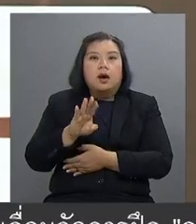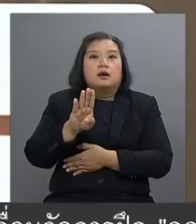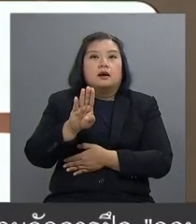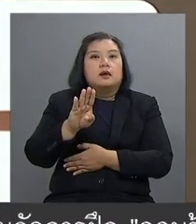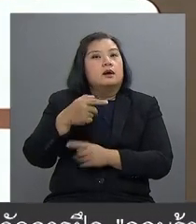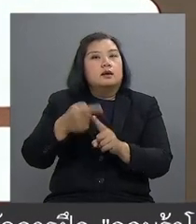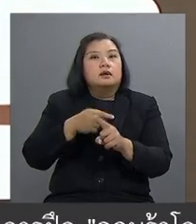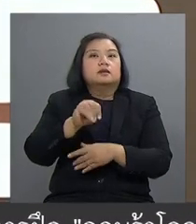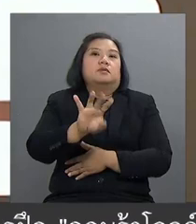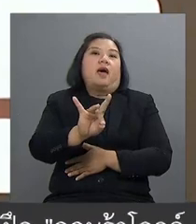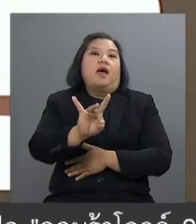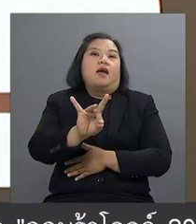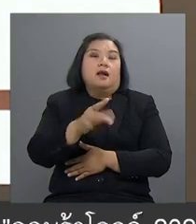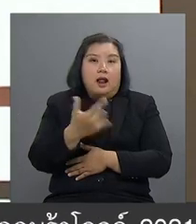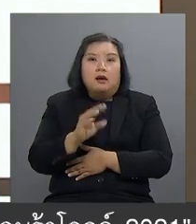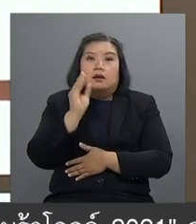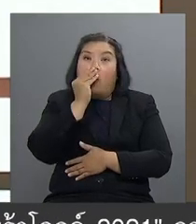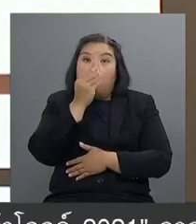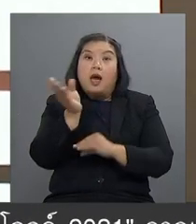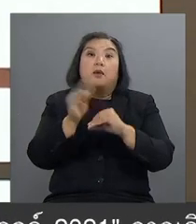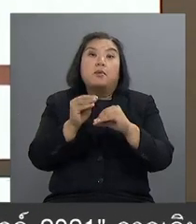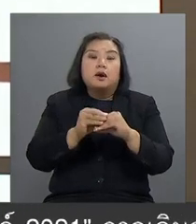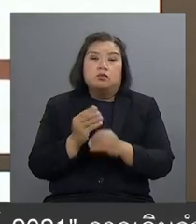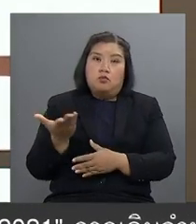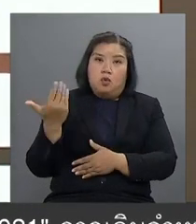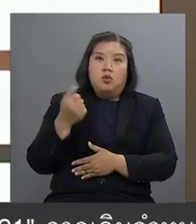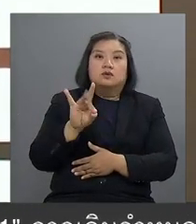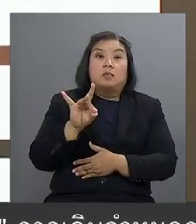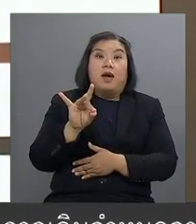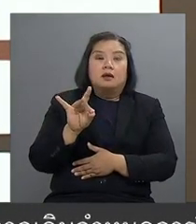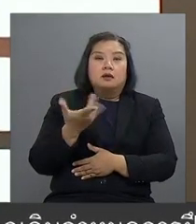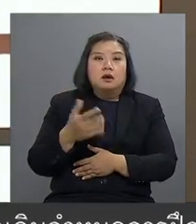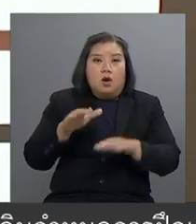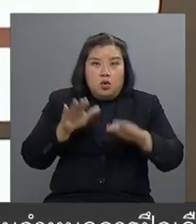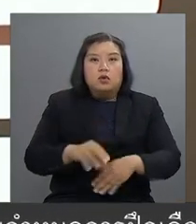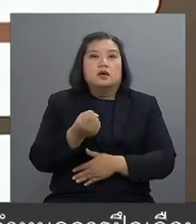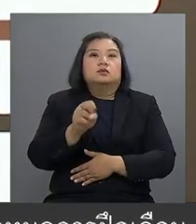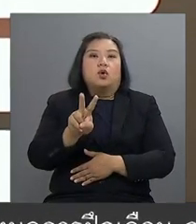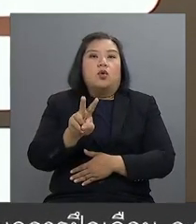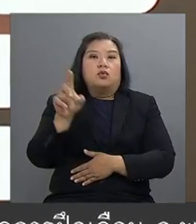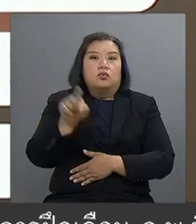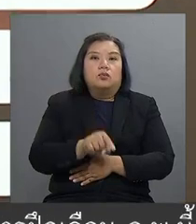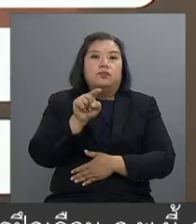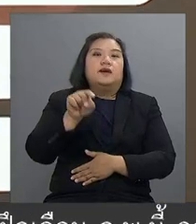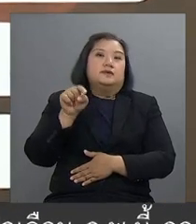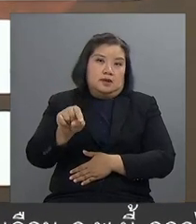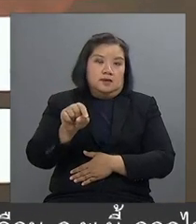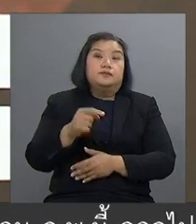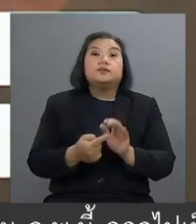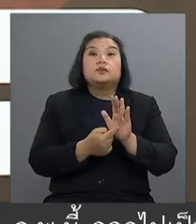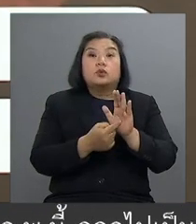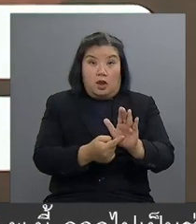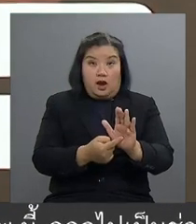เบี้ยจากบัตรเครดิตที่เดิมเนี่ยคิด 18%ก็จะลดลงมาเหลือ 12%หรือตัวอย่างอย่างสินเชื่อจำนำทะเบียน